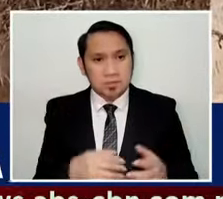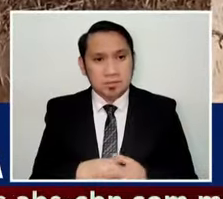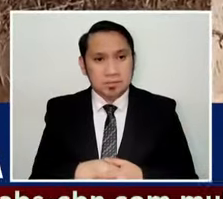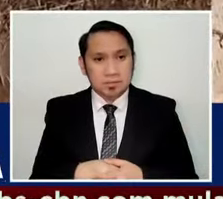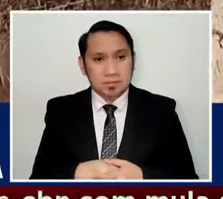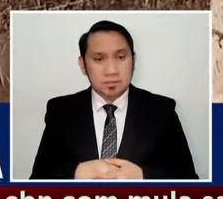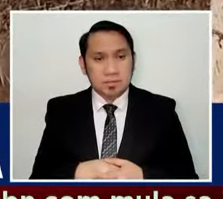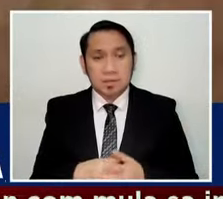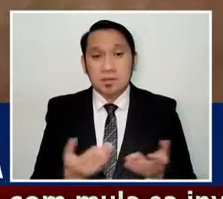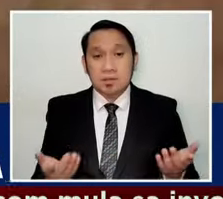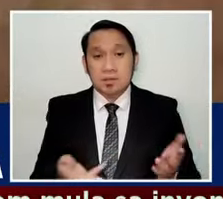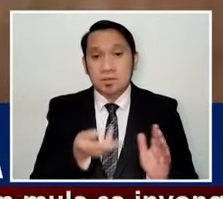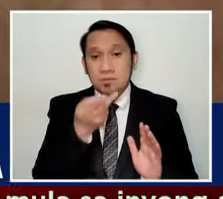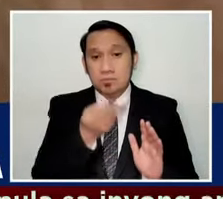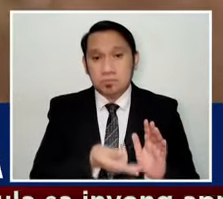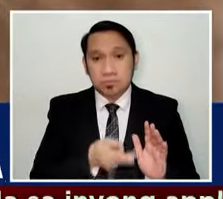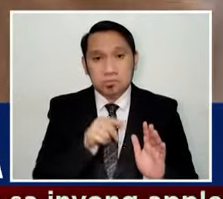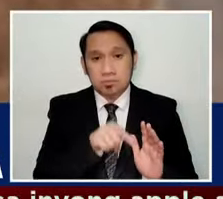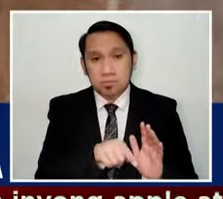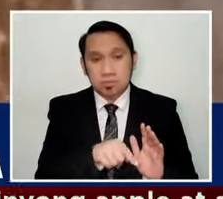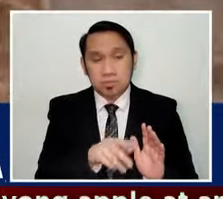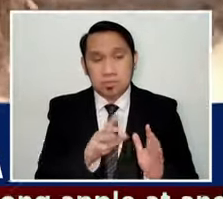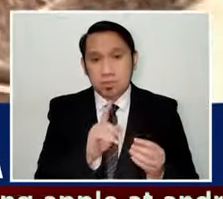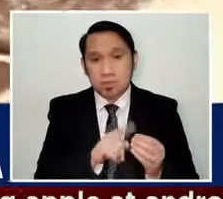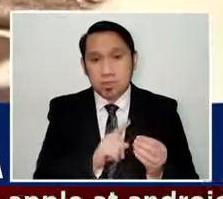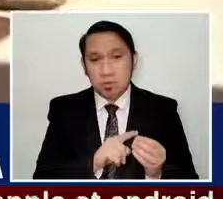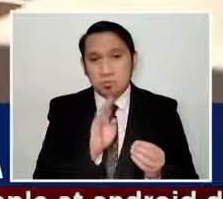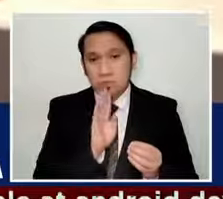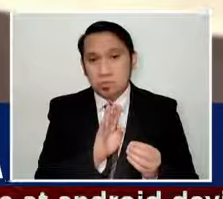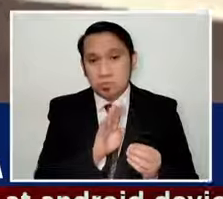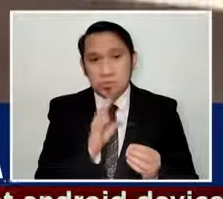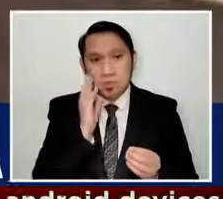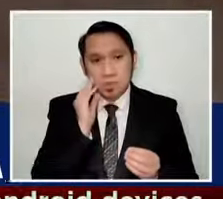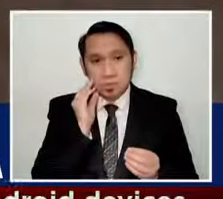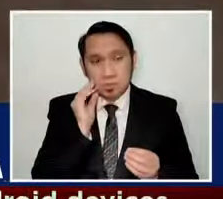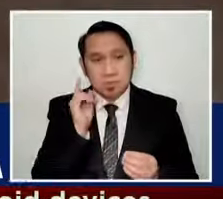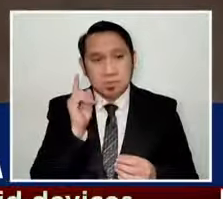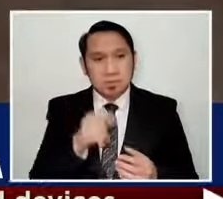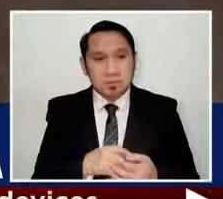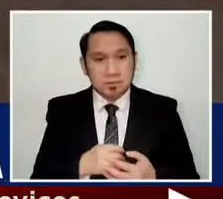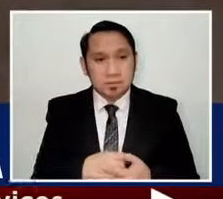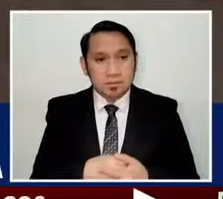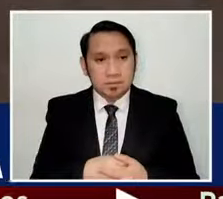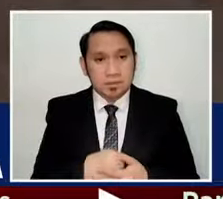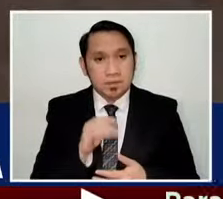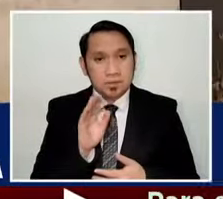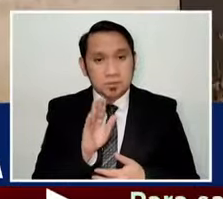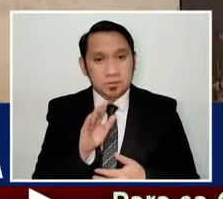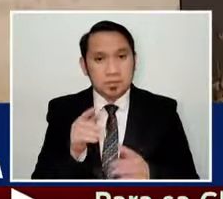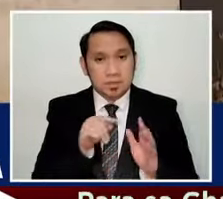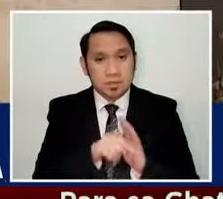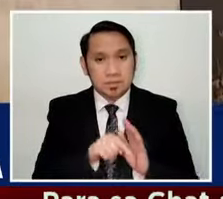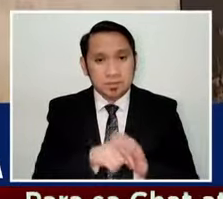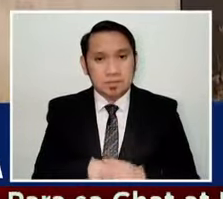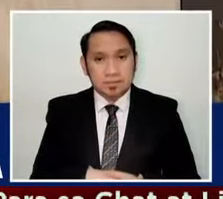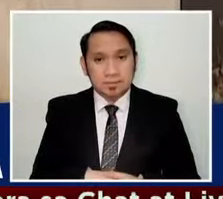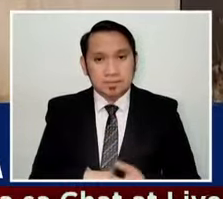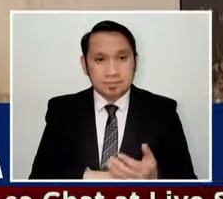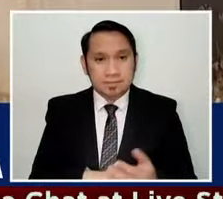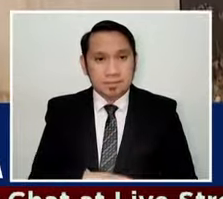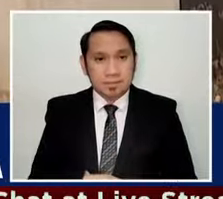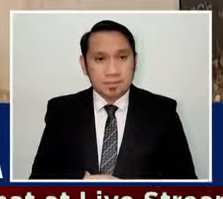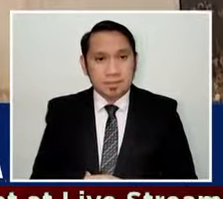Isinama na niya sa hukay ang kwento ng malagim na patayan sa bayan ng Paloma. George Carino, ABS-CBN